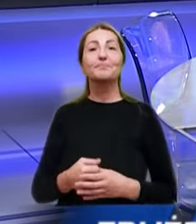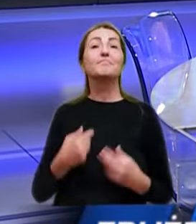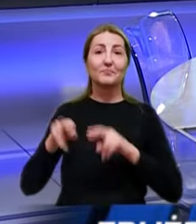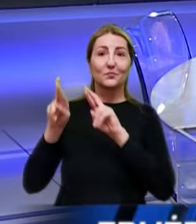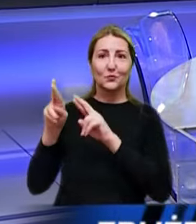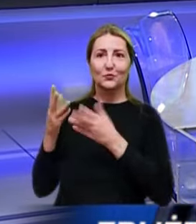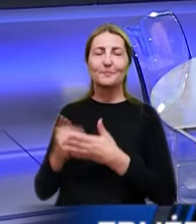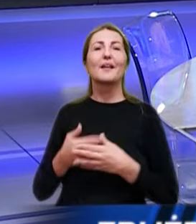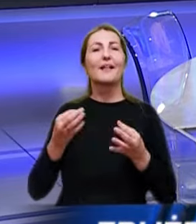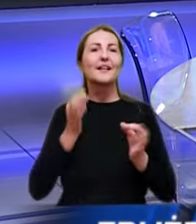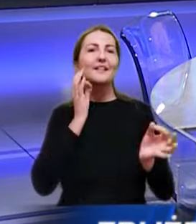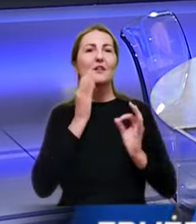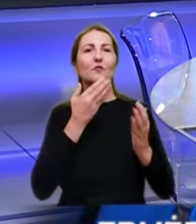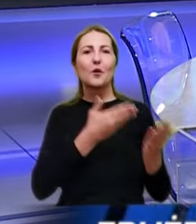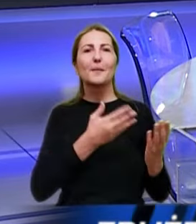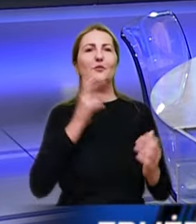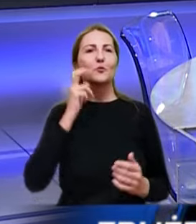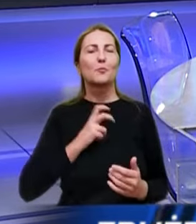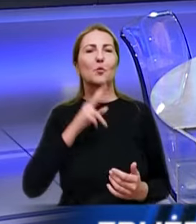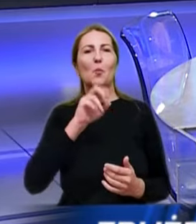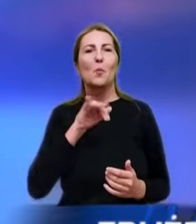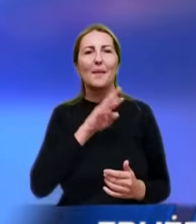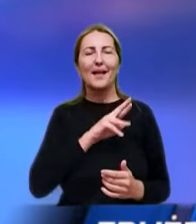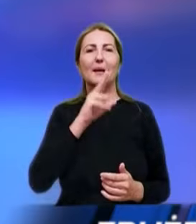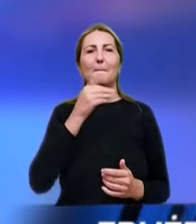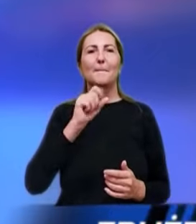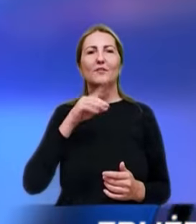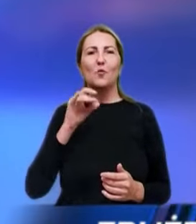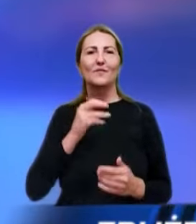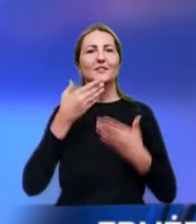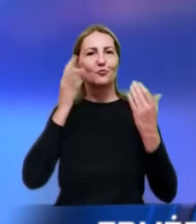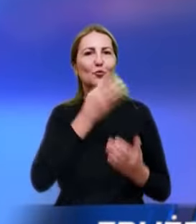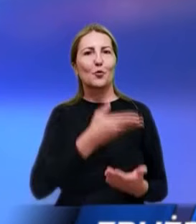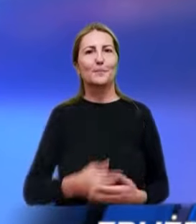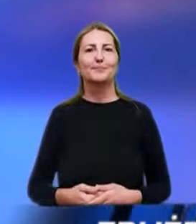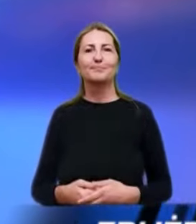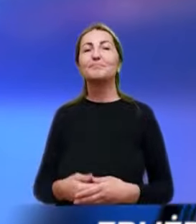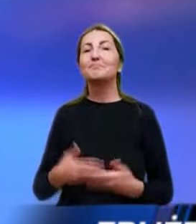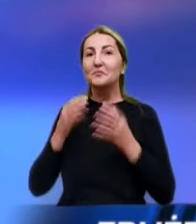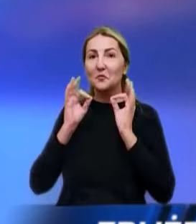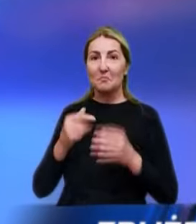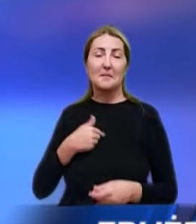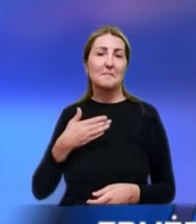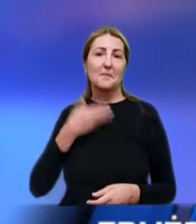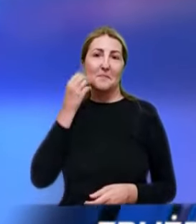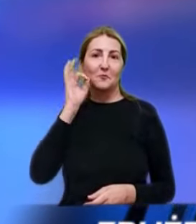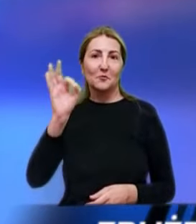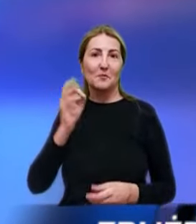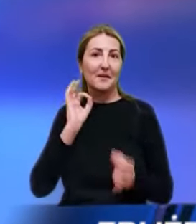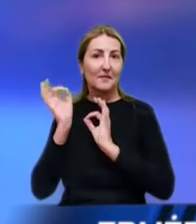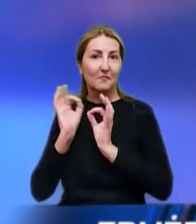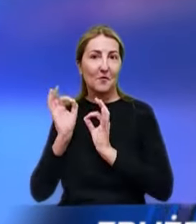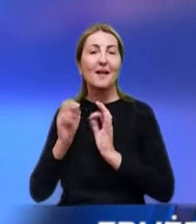na informacje sportowe. Hubert Malinowski, dzień dobry. Dzień dobry, ja mam znakomitą informację dla